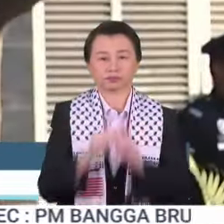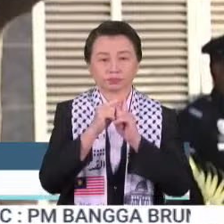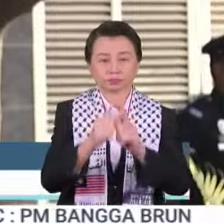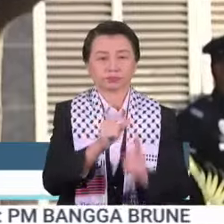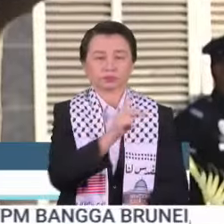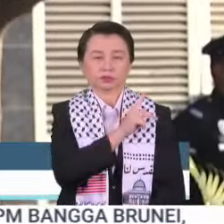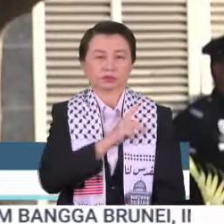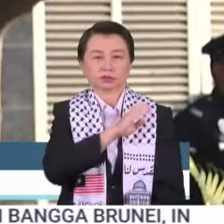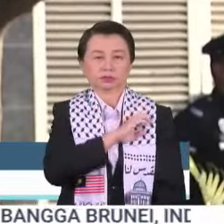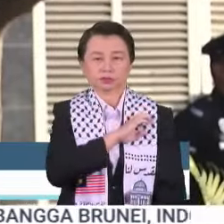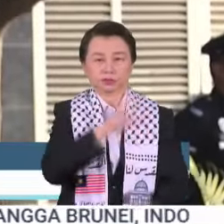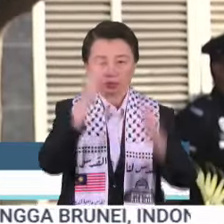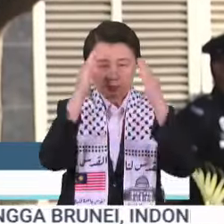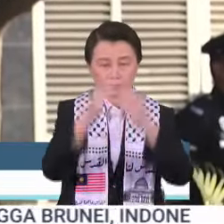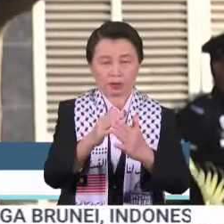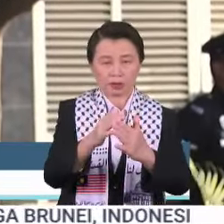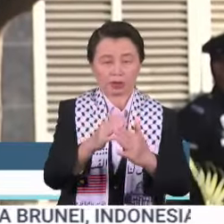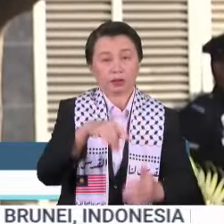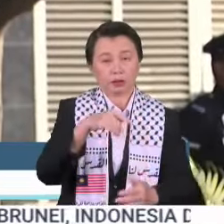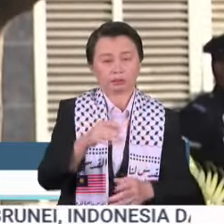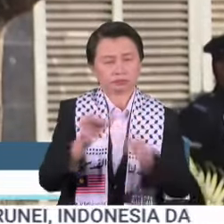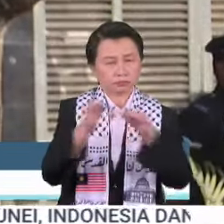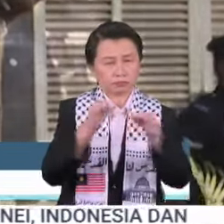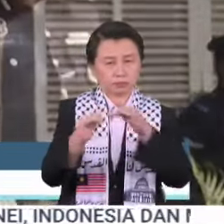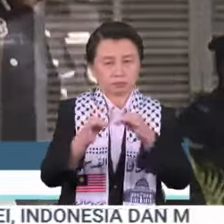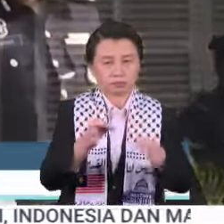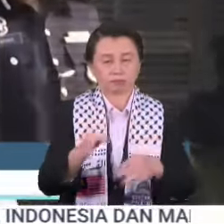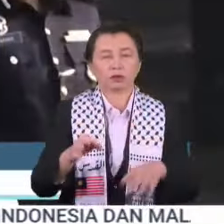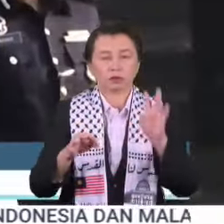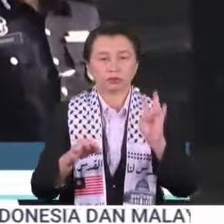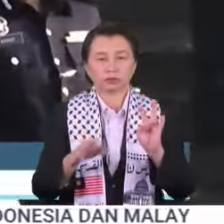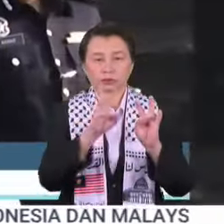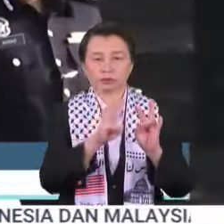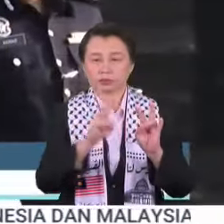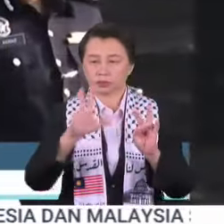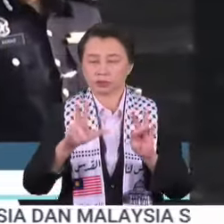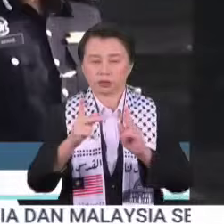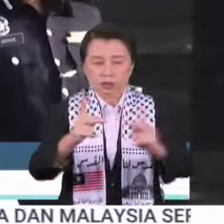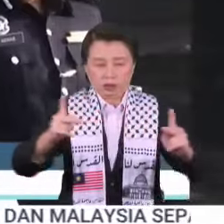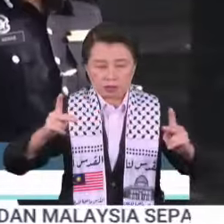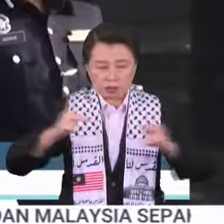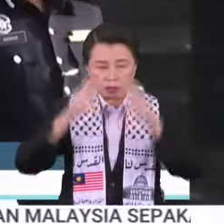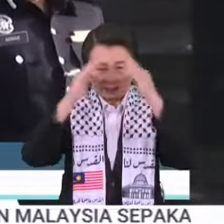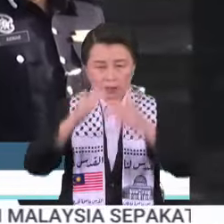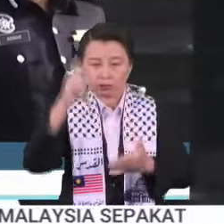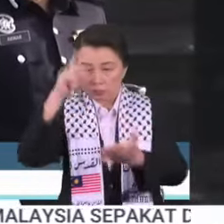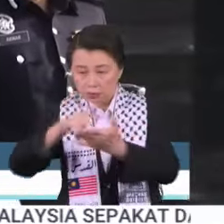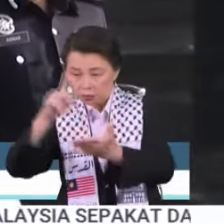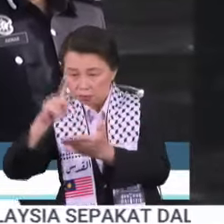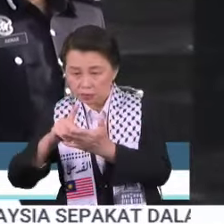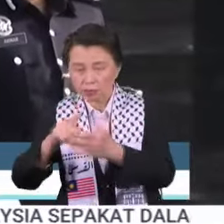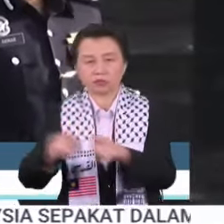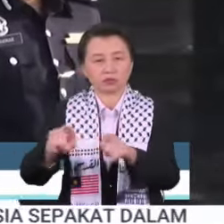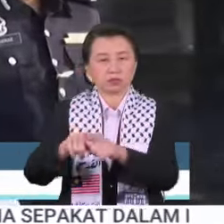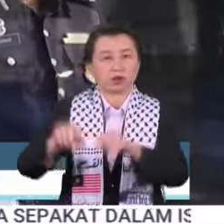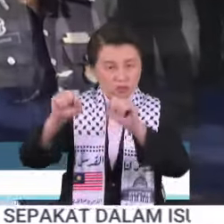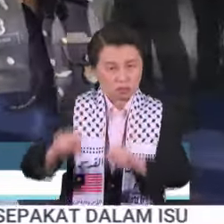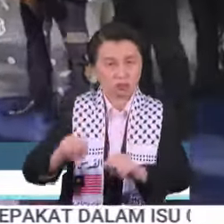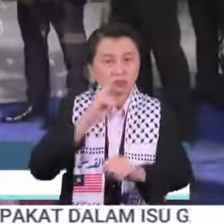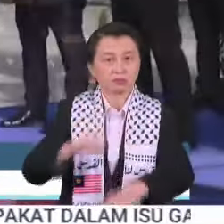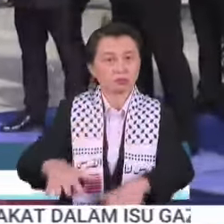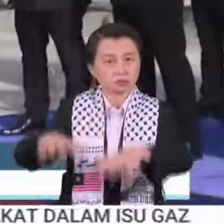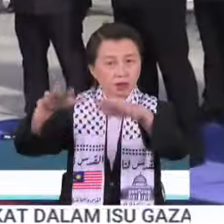Ketua Polis Pahang, Datuk Seri Yahya Othman sebelum ini menjelaskan sebanyak 763 kawasan di Pahang dikenal pasti sebagai berisiko